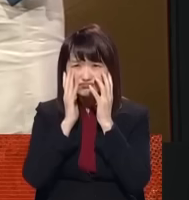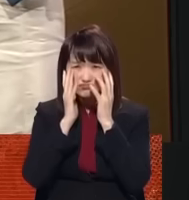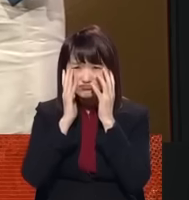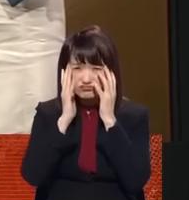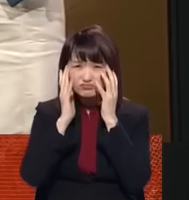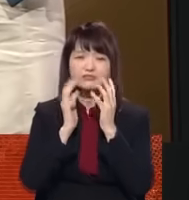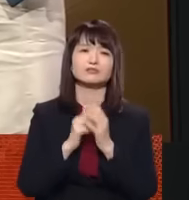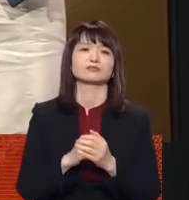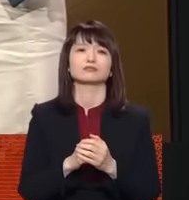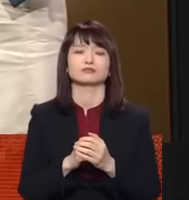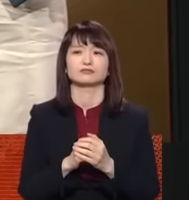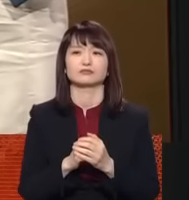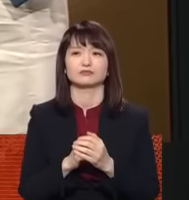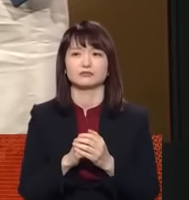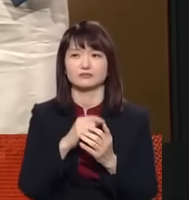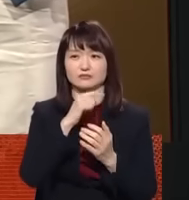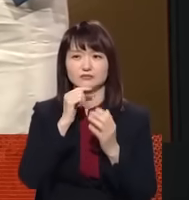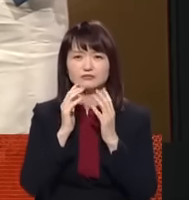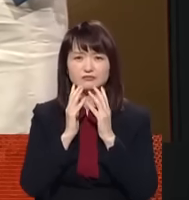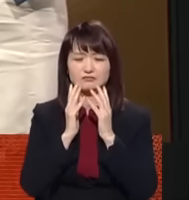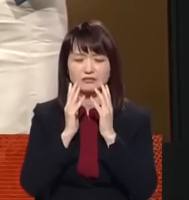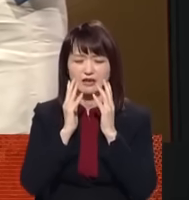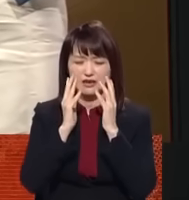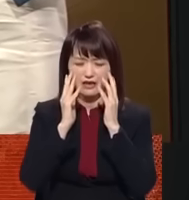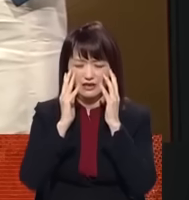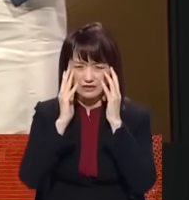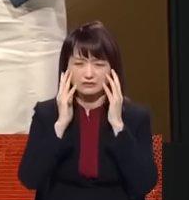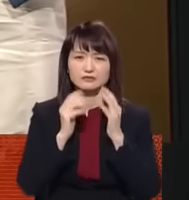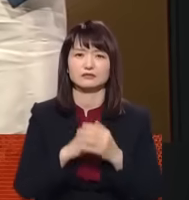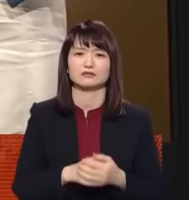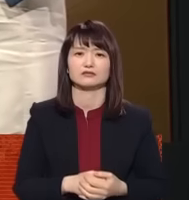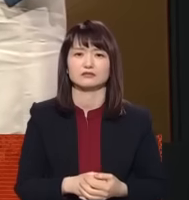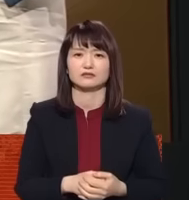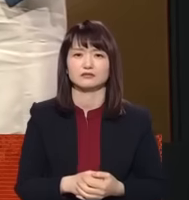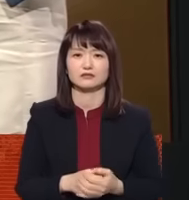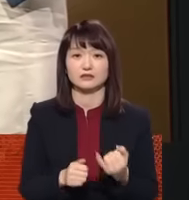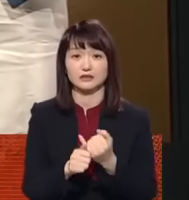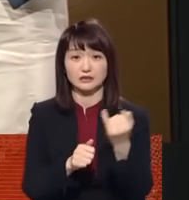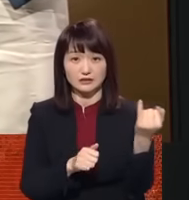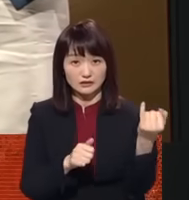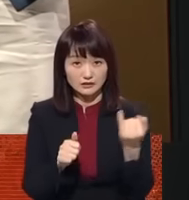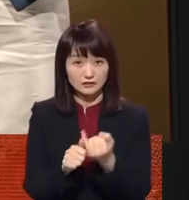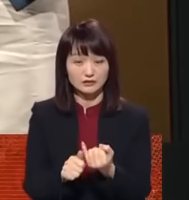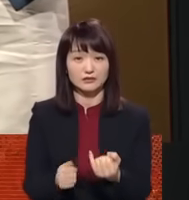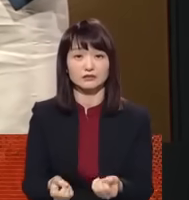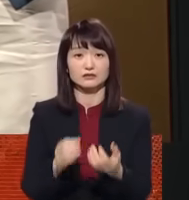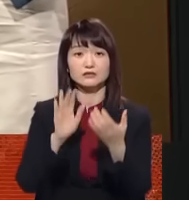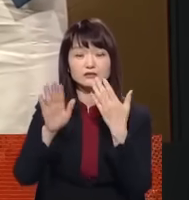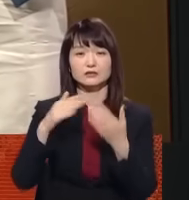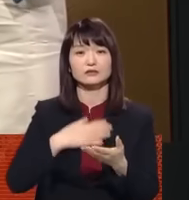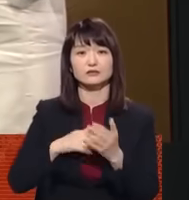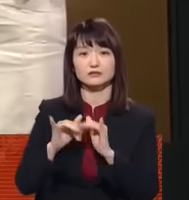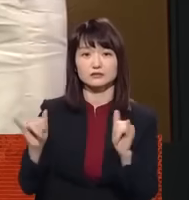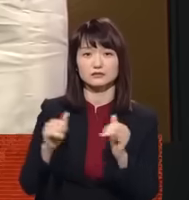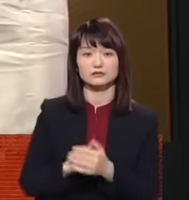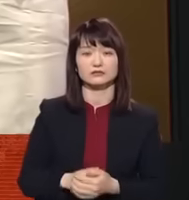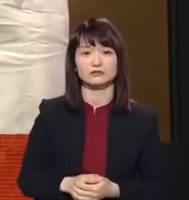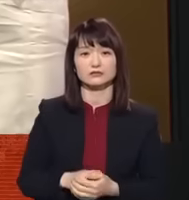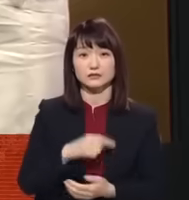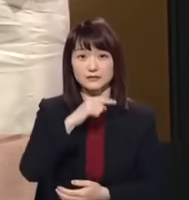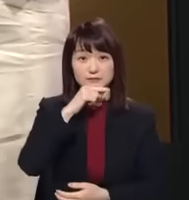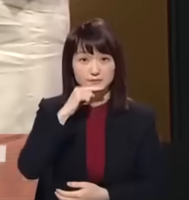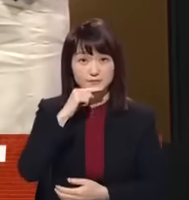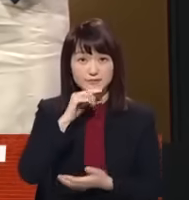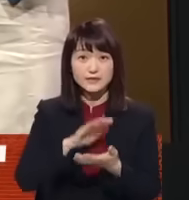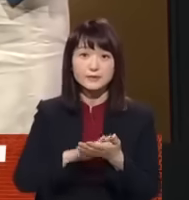얼굴에 빨간 경계선까지 생겨버리고 마는데요. 결국 새 신부는 결혼식 직후 지인들에게 빨간색